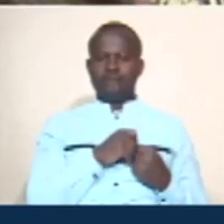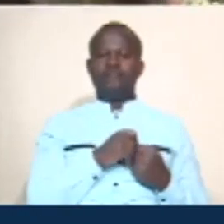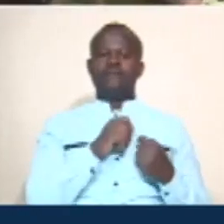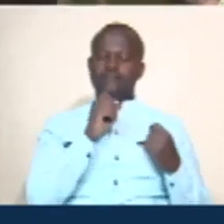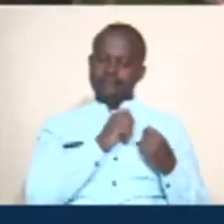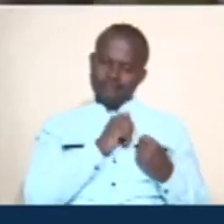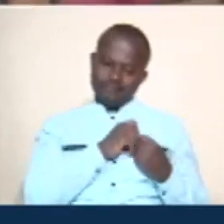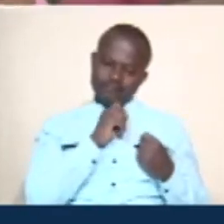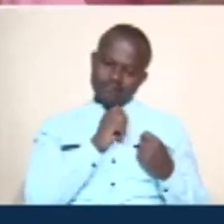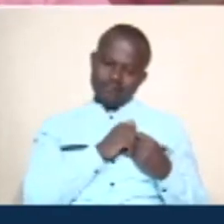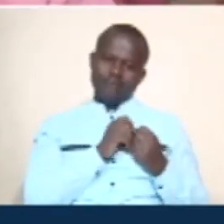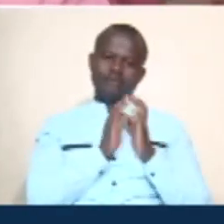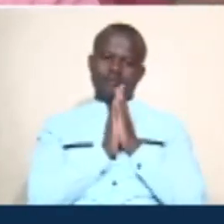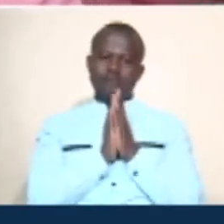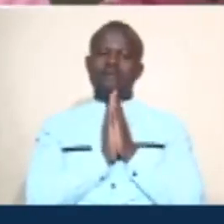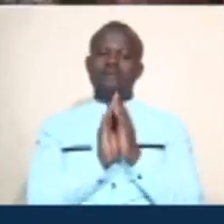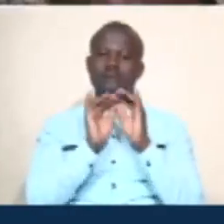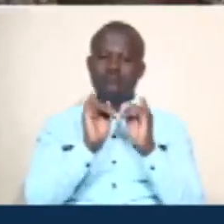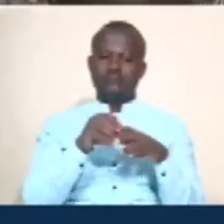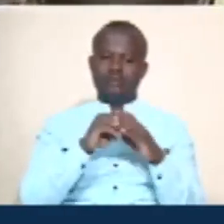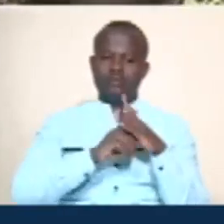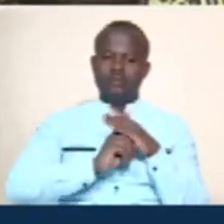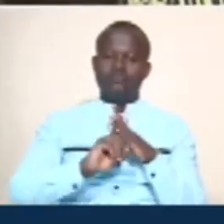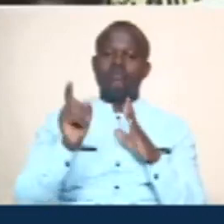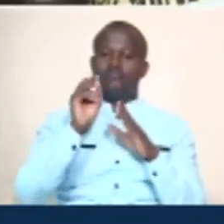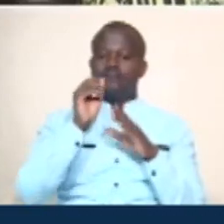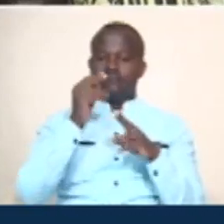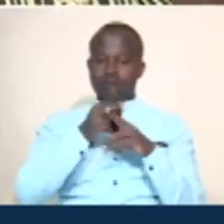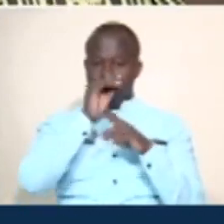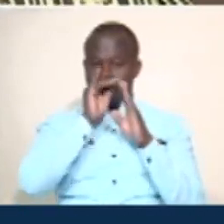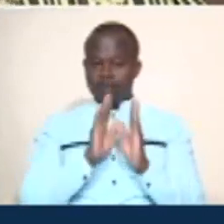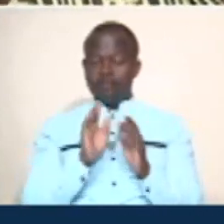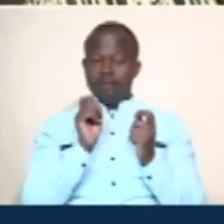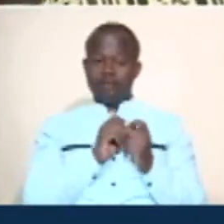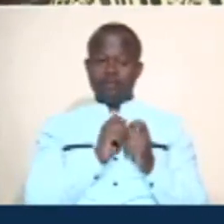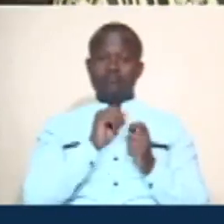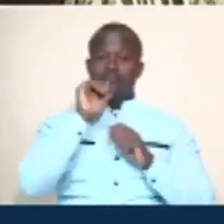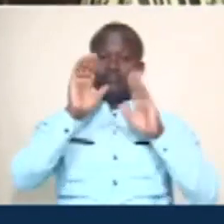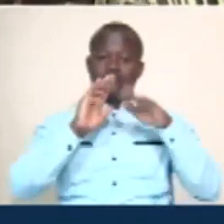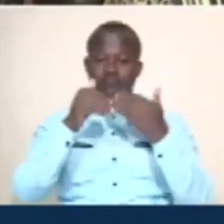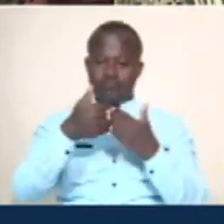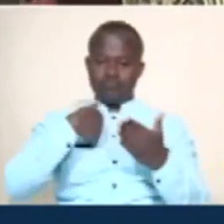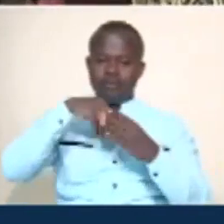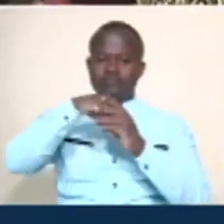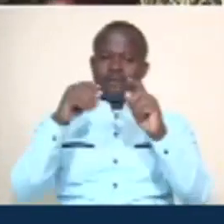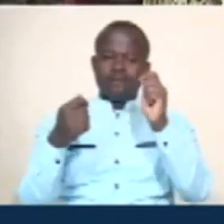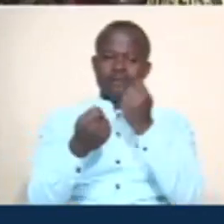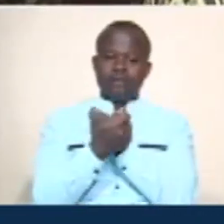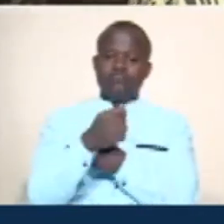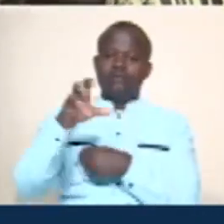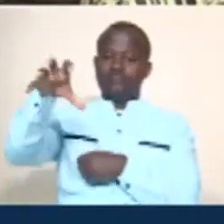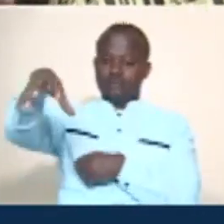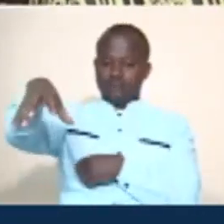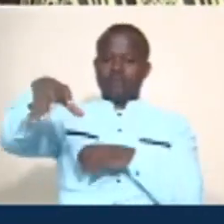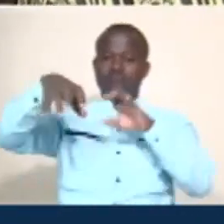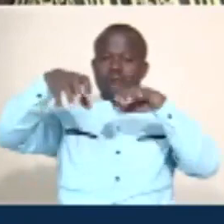turababaye, turababaye, duheze mu buhunzi. Ese kuba umututsi n'igitutsi? Nta ruhare twabigizemo ngo twisange kuri uriya mugabane